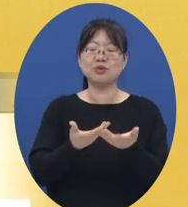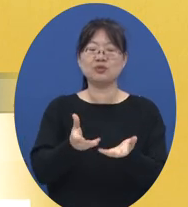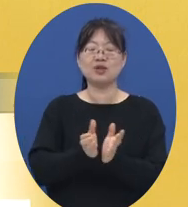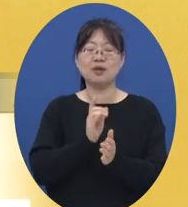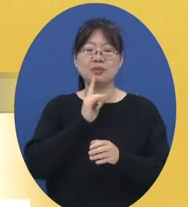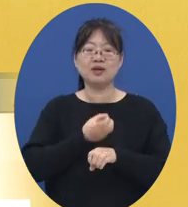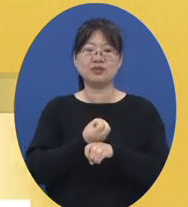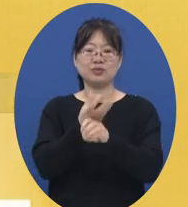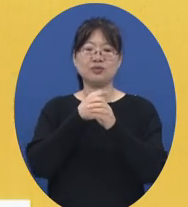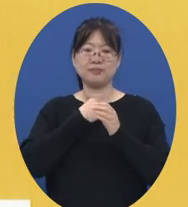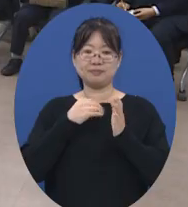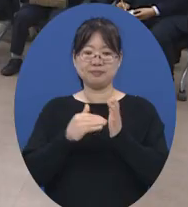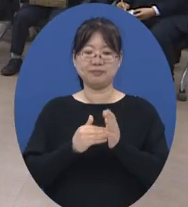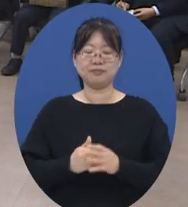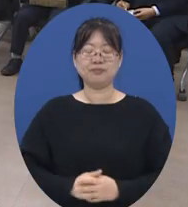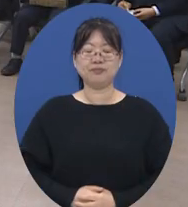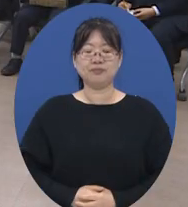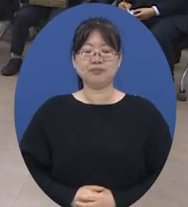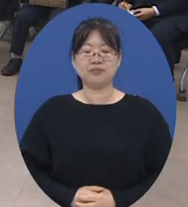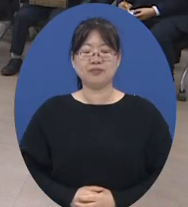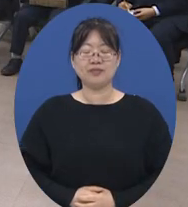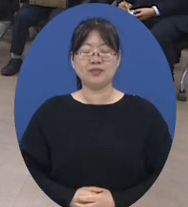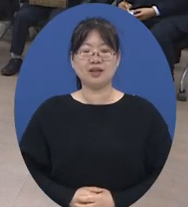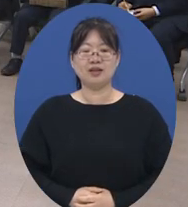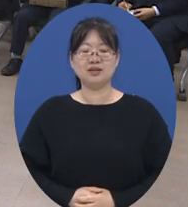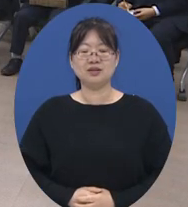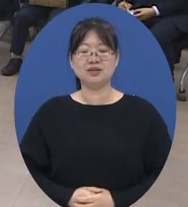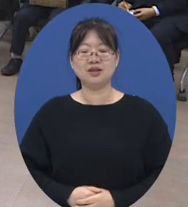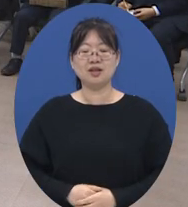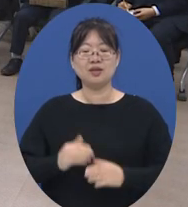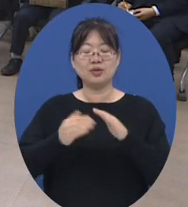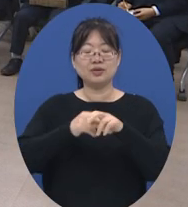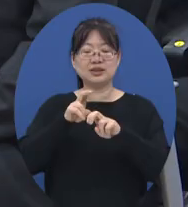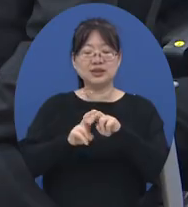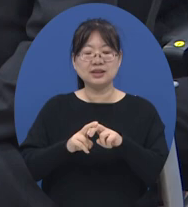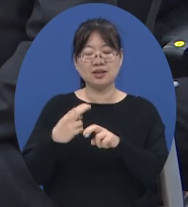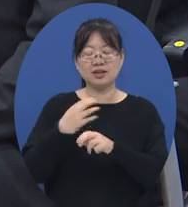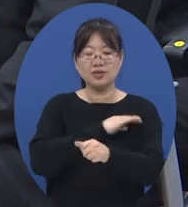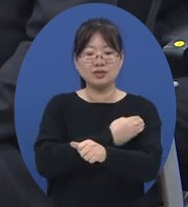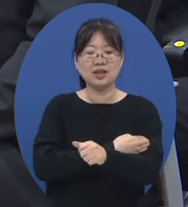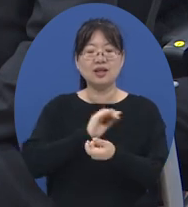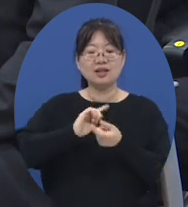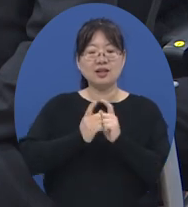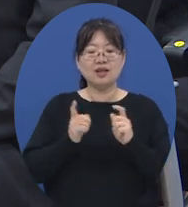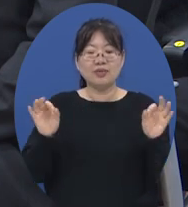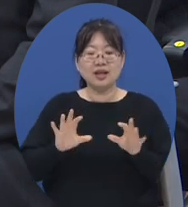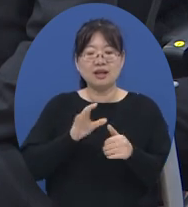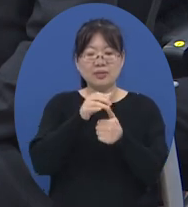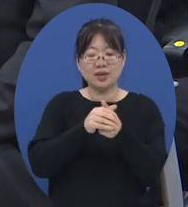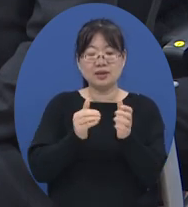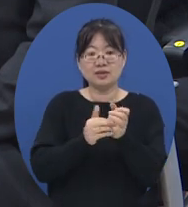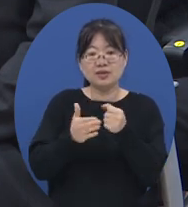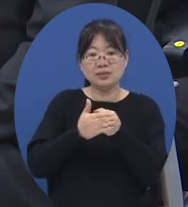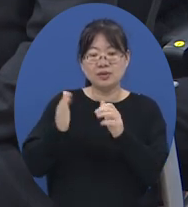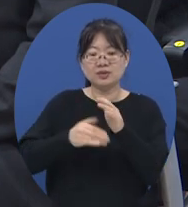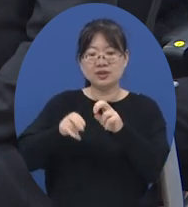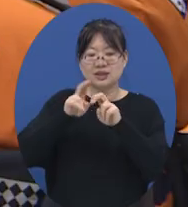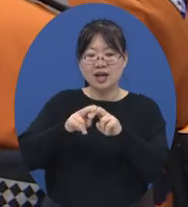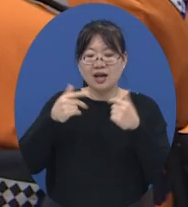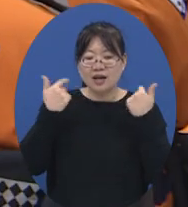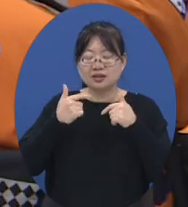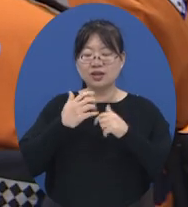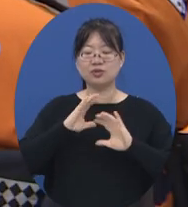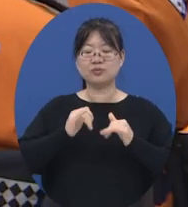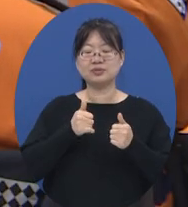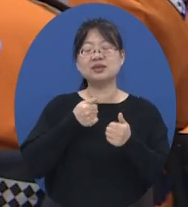부서다 이런 말씀 꼭 드리고 싶고. 이 지사는 이어 공직자의 권한은 잠시 위임받은 것일 뿐이라며 공직자의 자리는